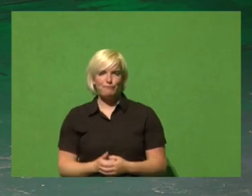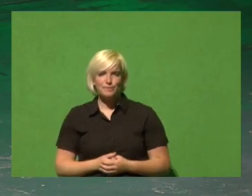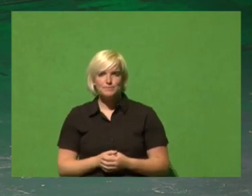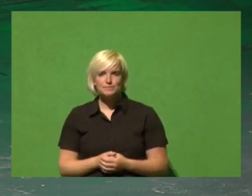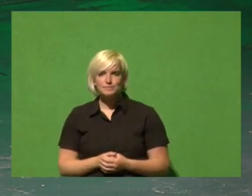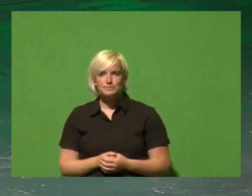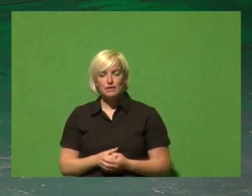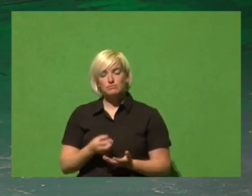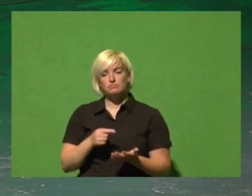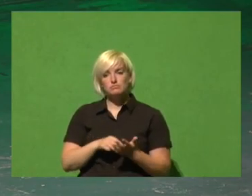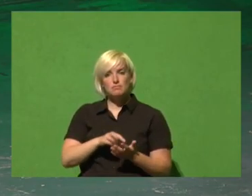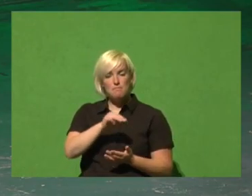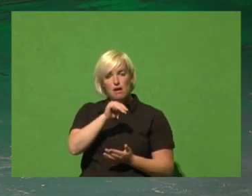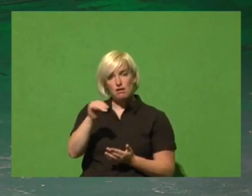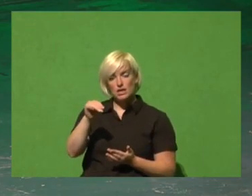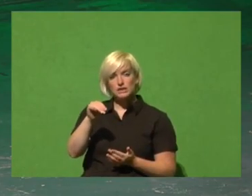da Marianne